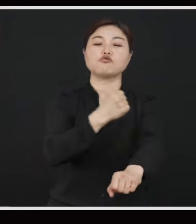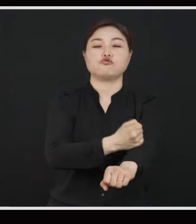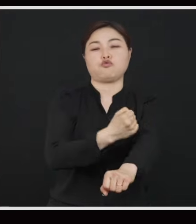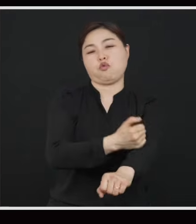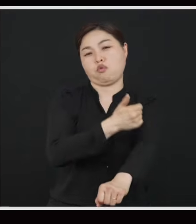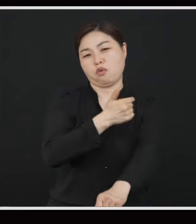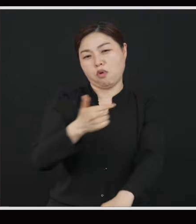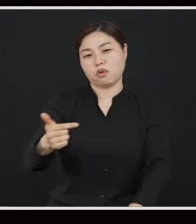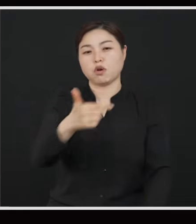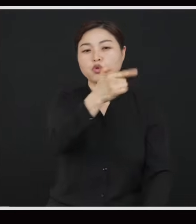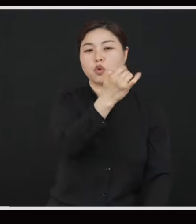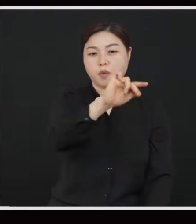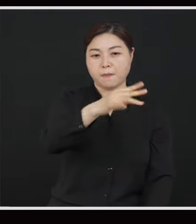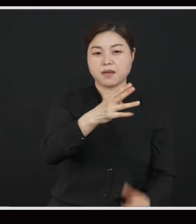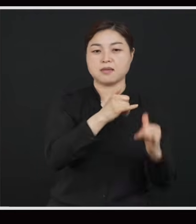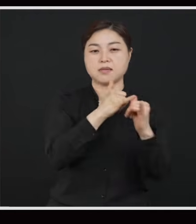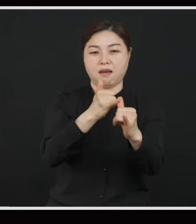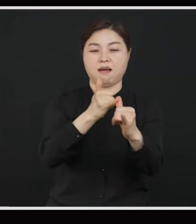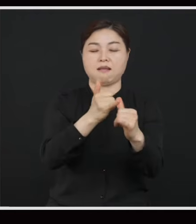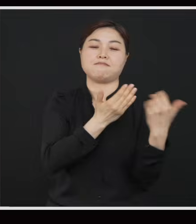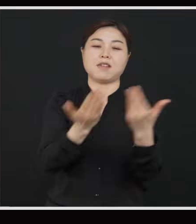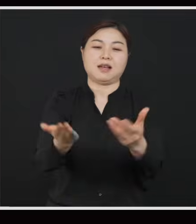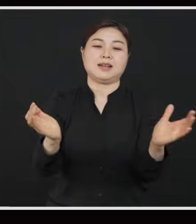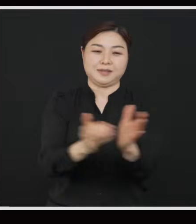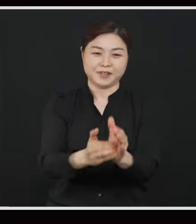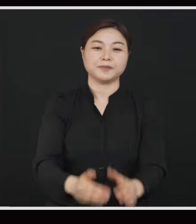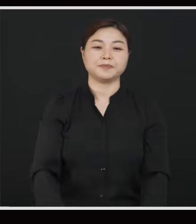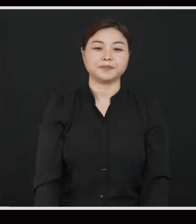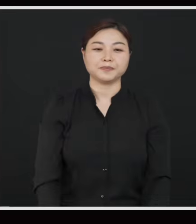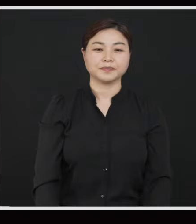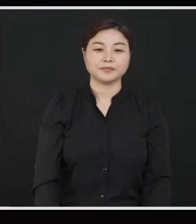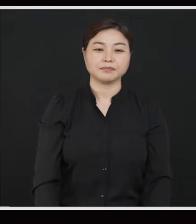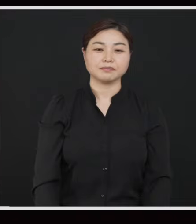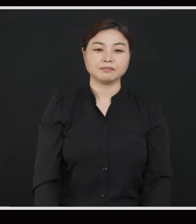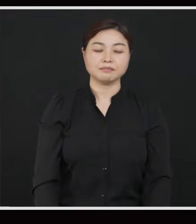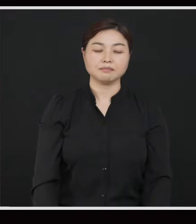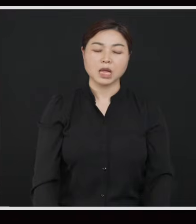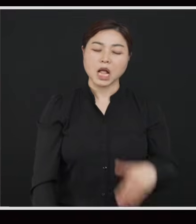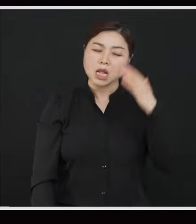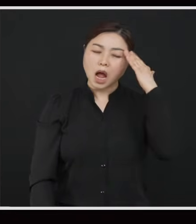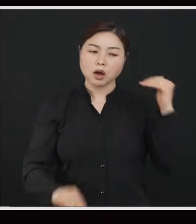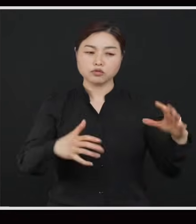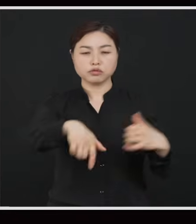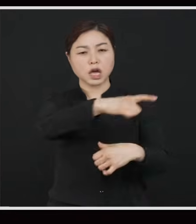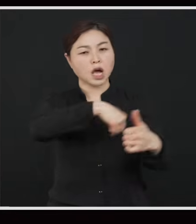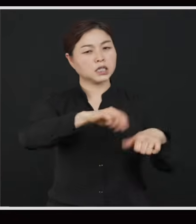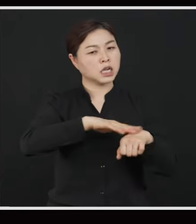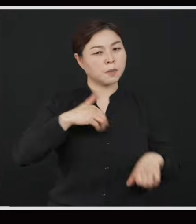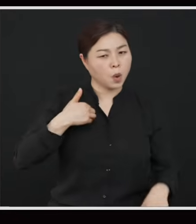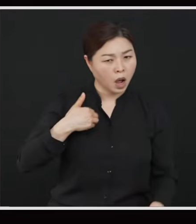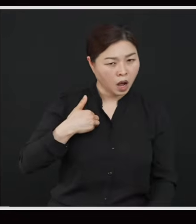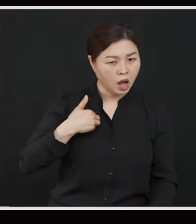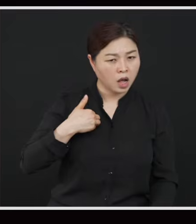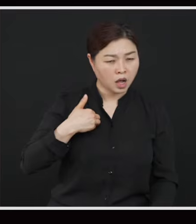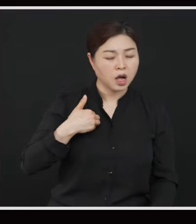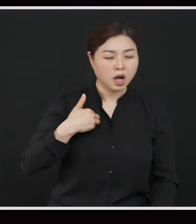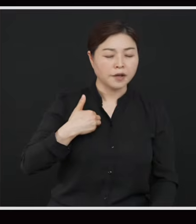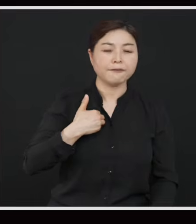1918년에 그 공로로 노벨상을 수상하게 돼요. 근데 한국은 어떤지